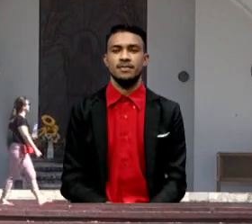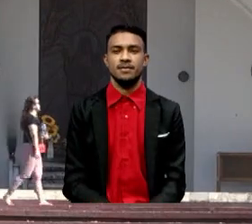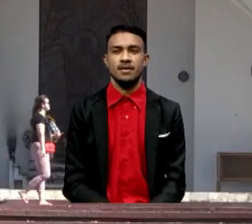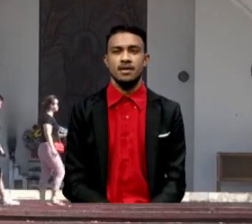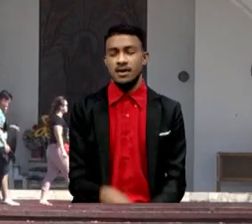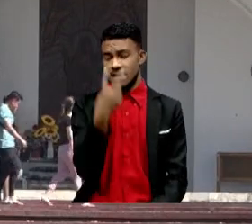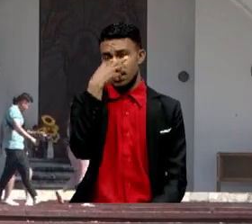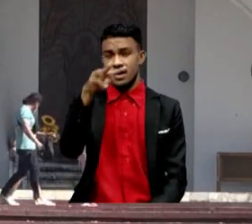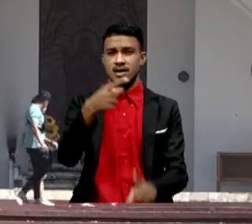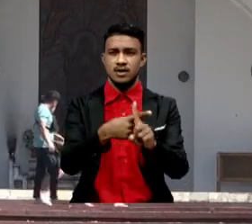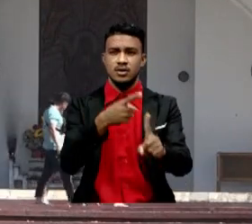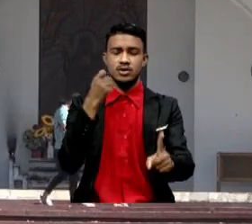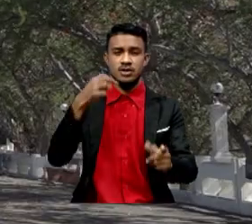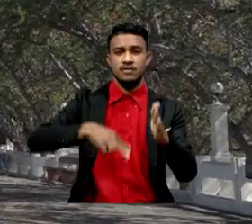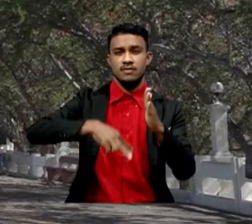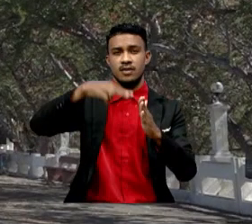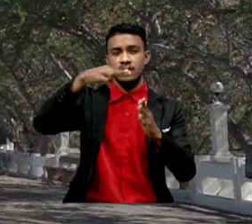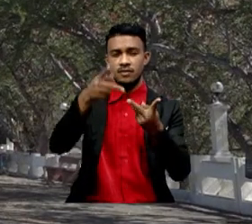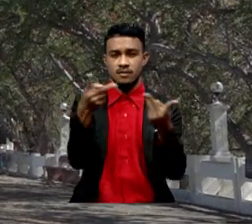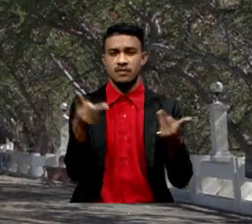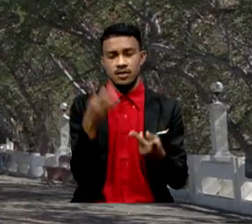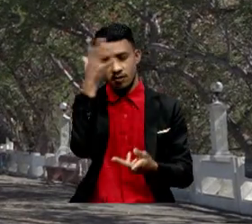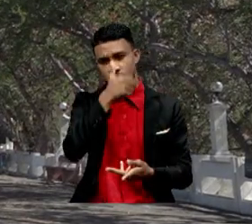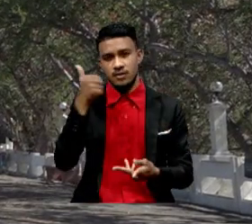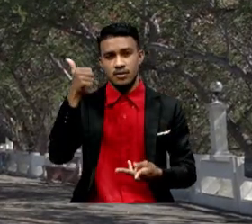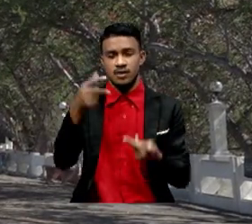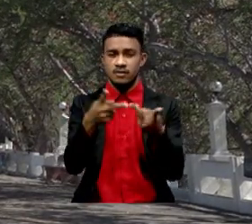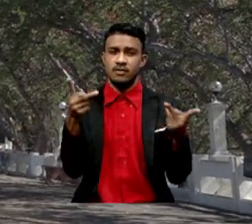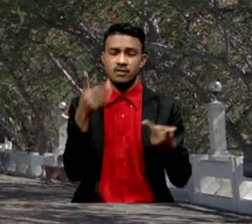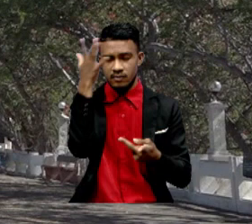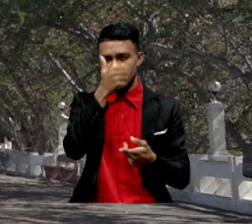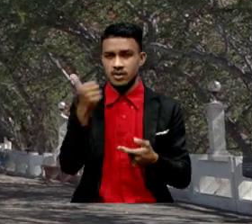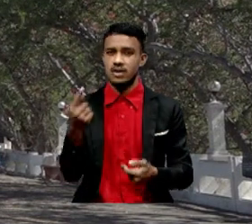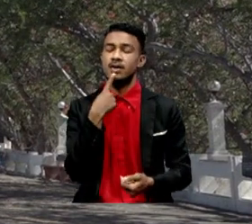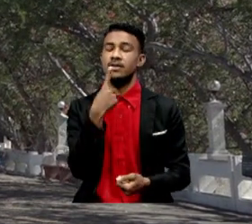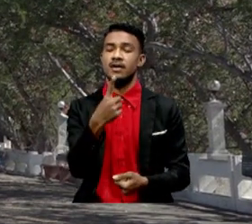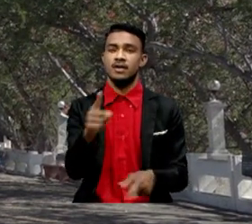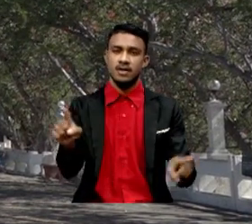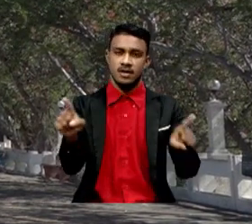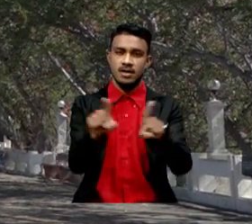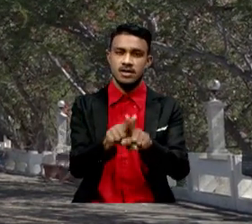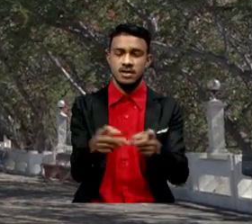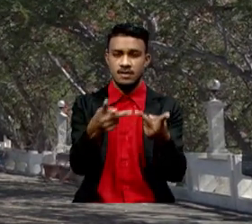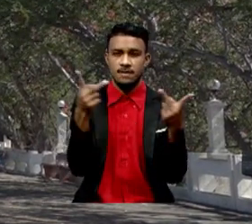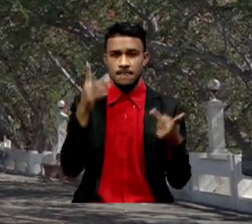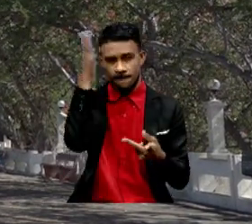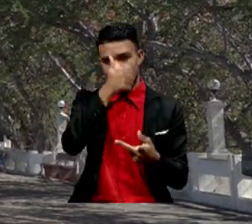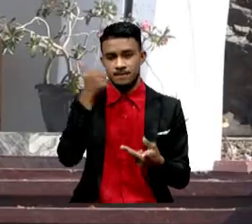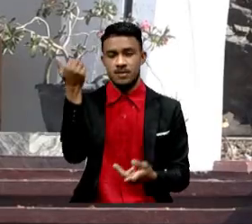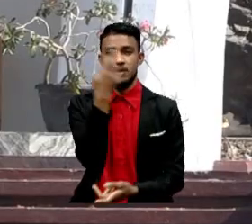Hare husi valor turistikunian. Fatin turismu ne, konsidera mos nudar turismu